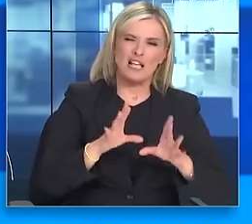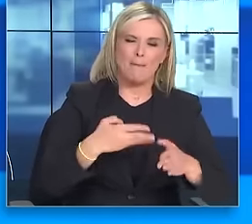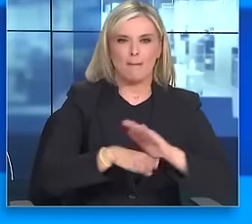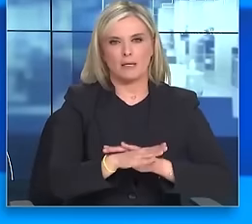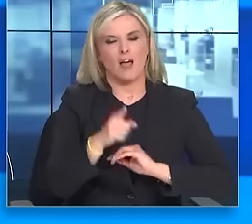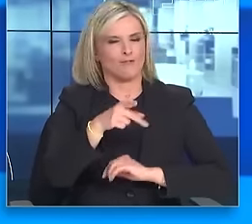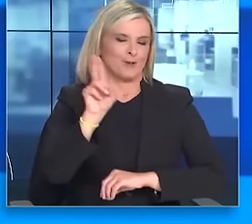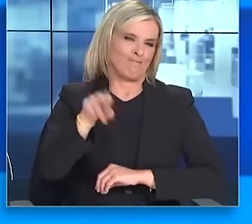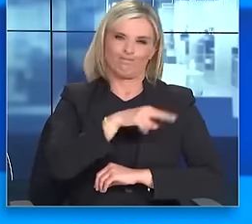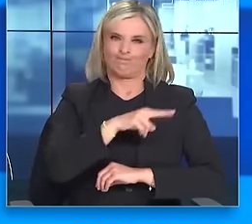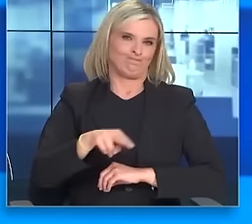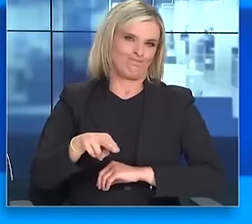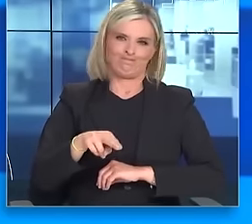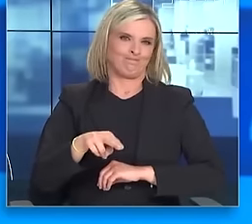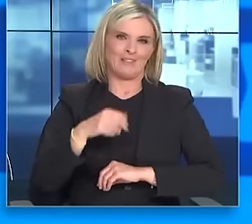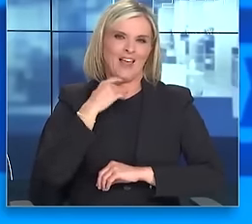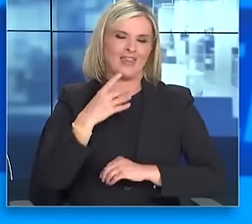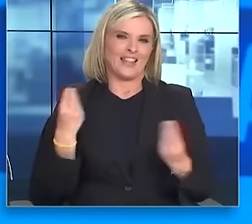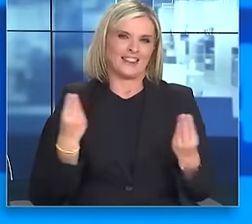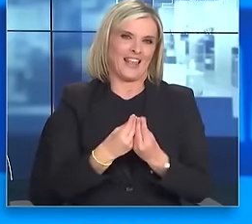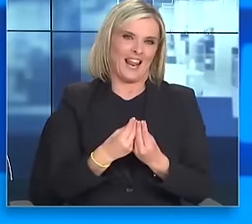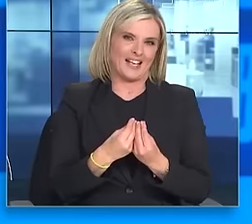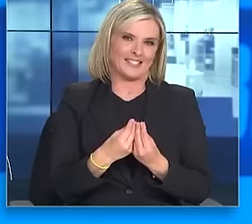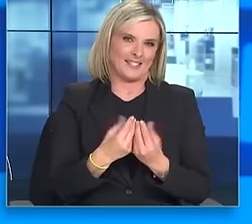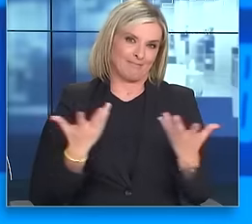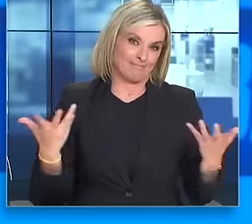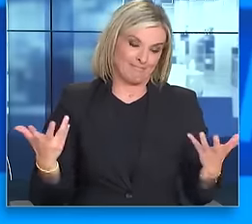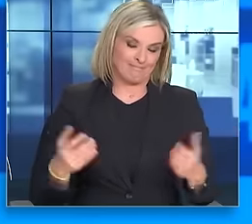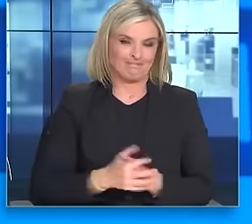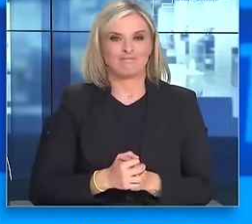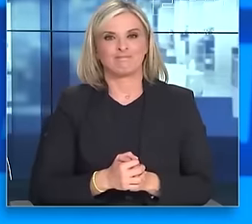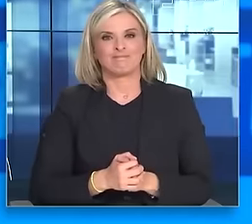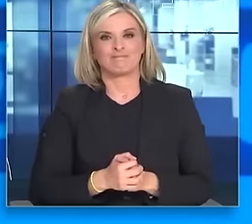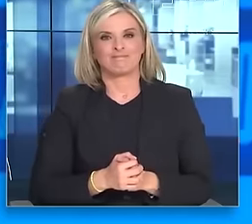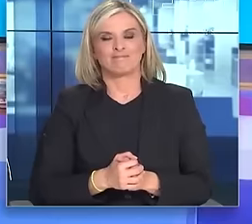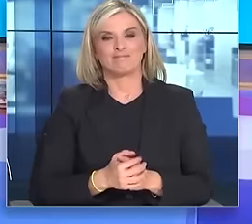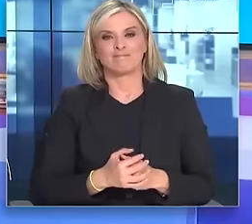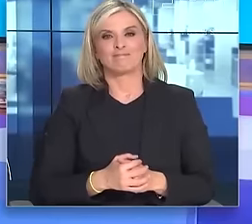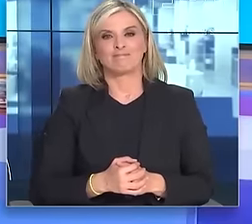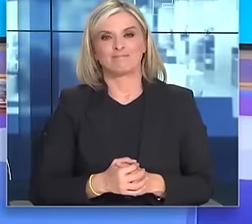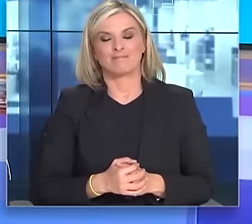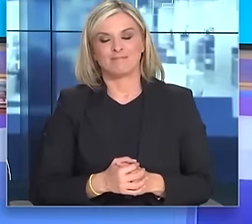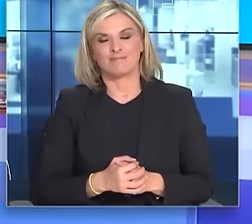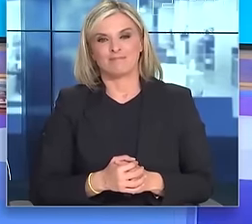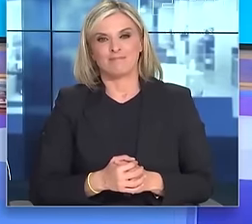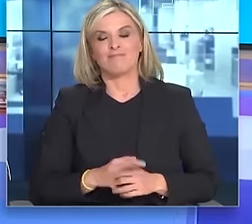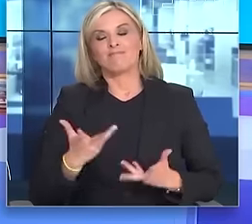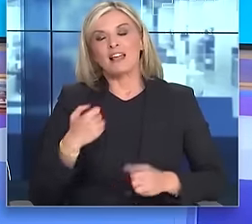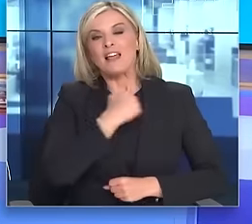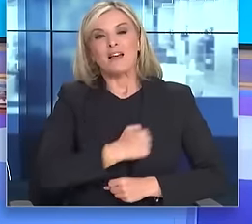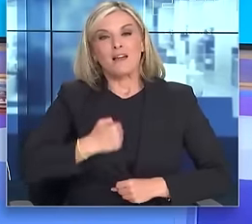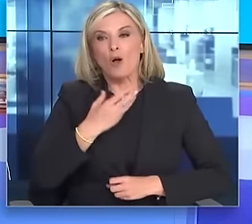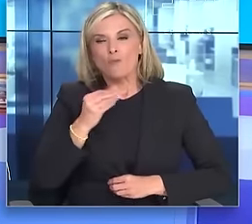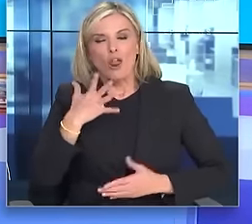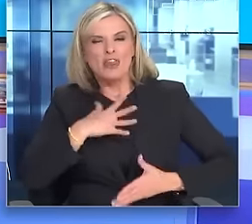να τα ικανοποιήσουμε, δεν έχουμε πρόσβαση εισιτήρια. Θα δυσαρεστούσαμε πάρα πολλούς, αν και καταλαβαίνω